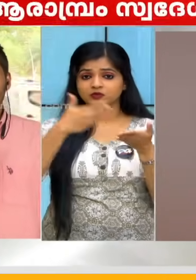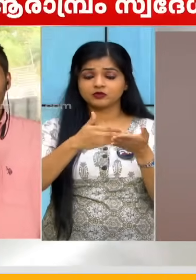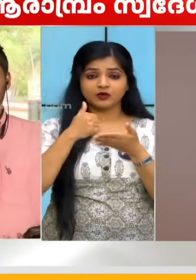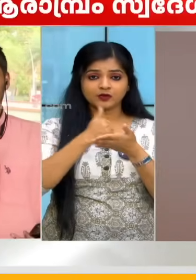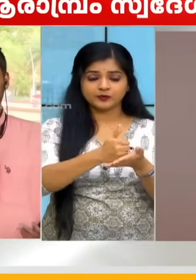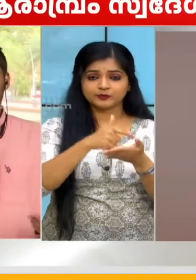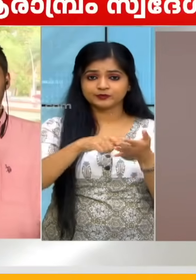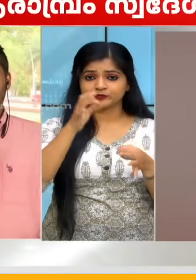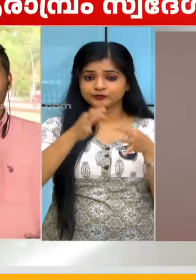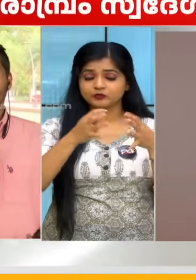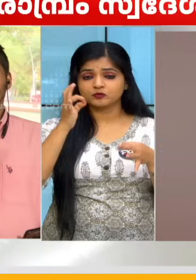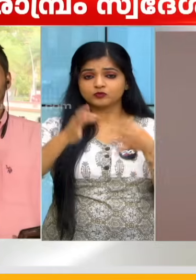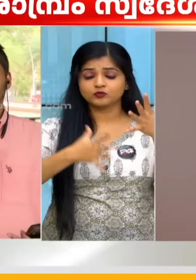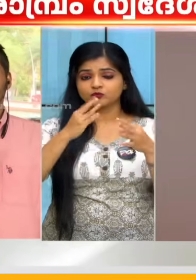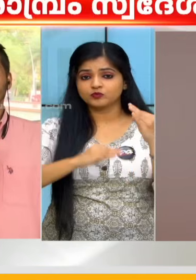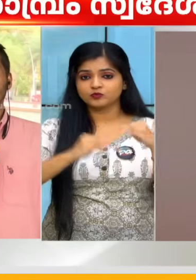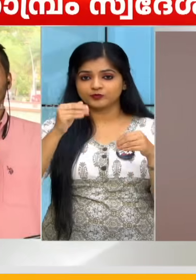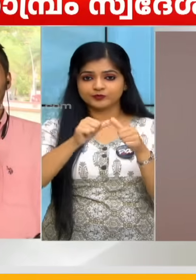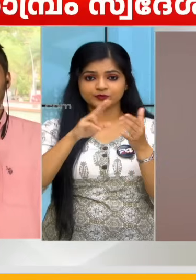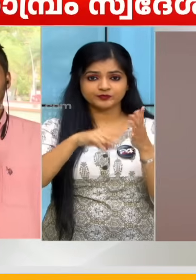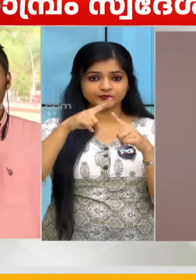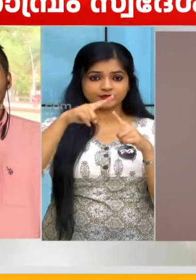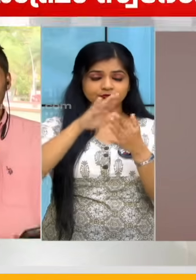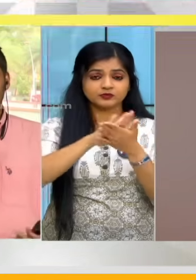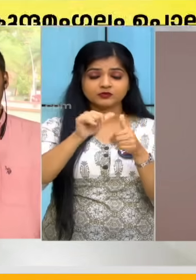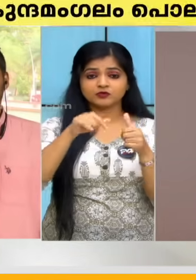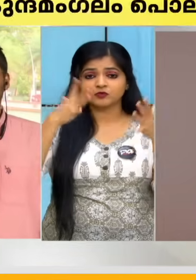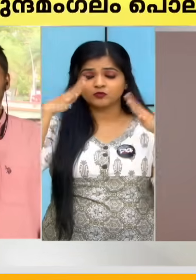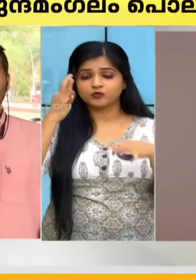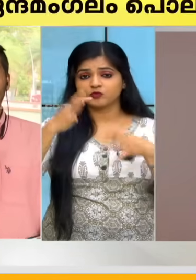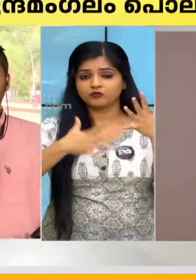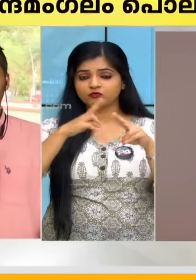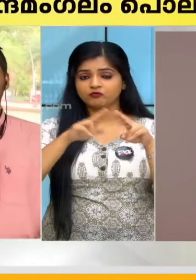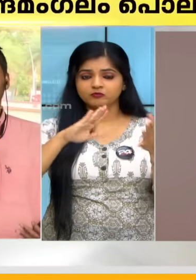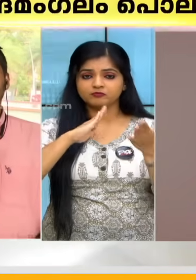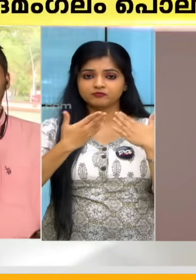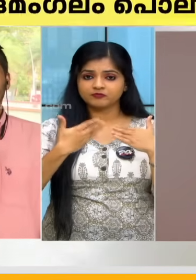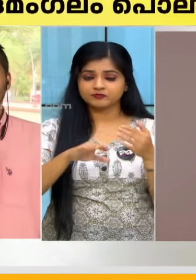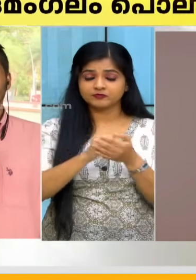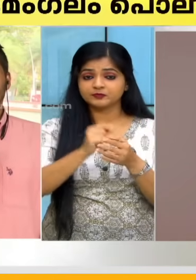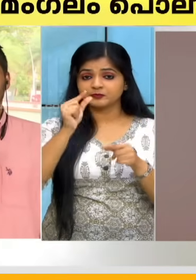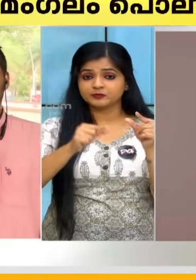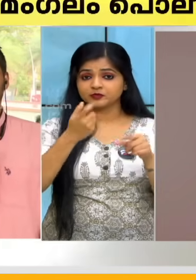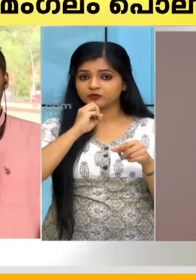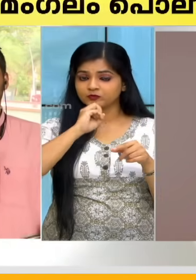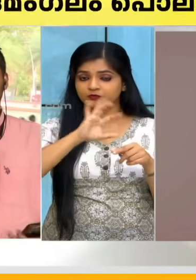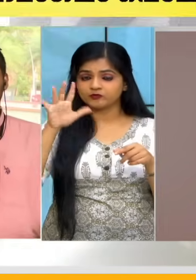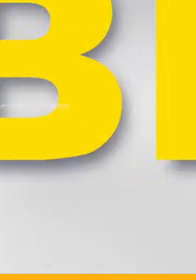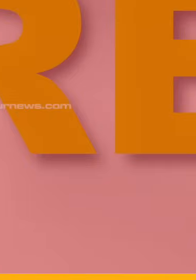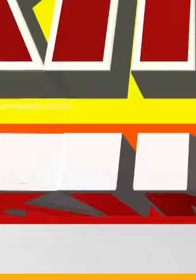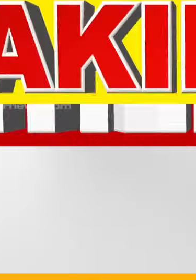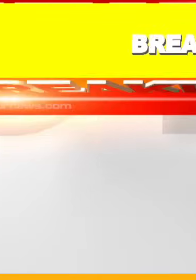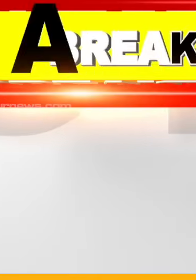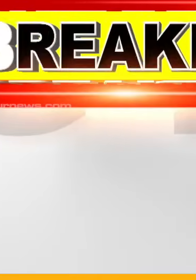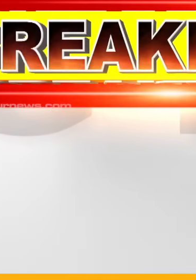ഈ തീ ആളിപ്പടർന്ന് അനിതയുടെ ദേഹത്ത് തീ ആളിപ്പടർന്ന് മരണം സംഭവിച്ചിരുന്നു. പിന്നീട് നാട്ടുകാർ അറിയിച്ചത് പ്രകാരമാണ് കുന്നമംഗലം പോലീസ്